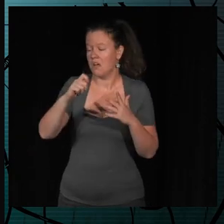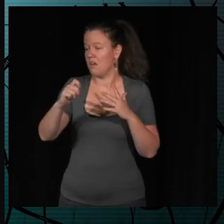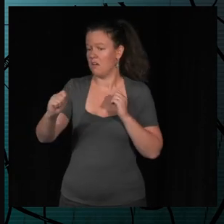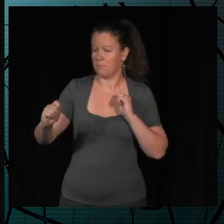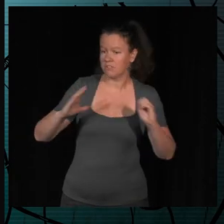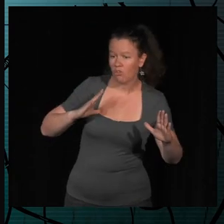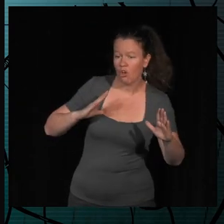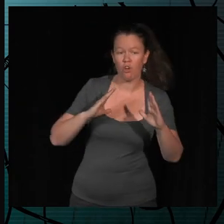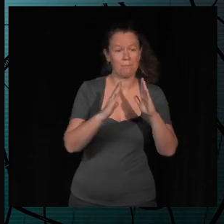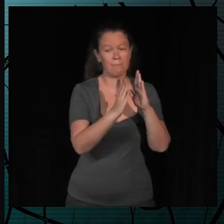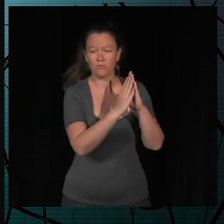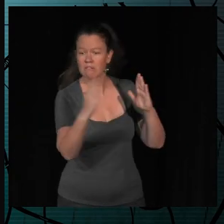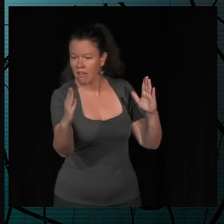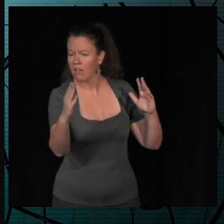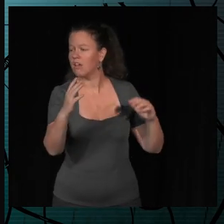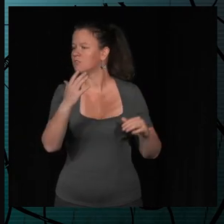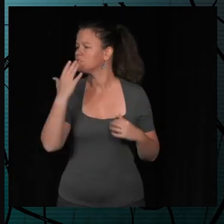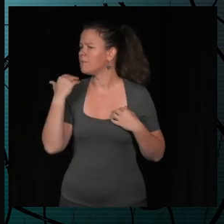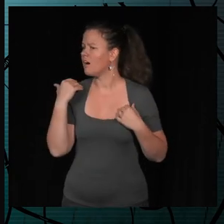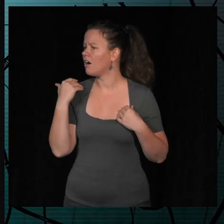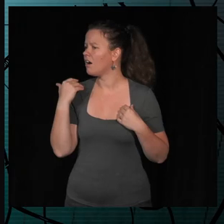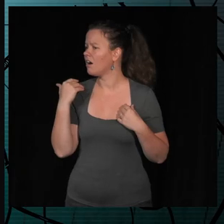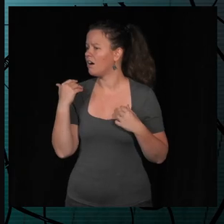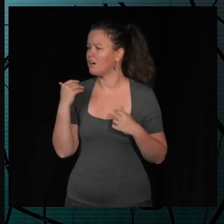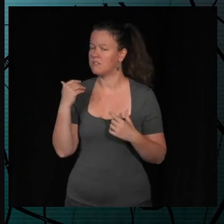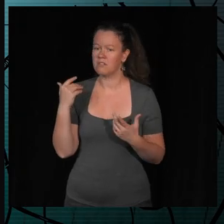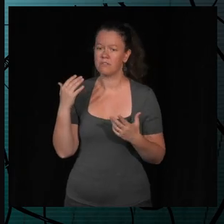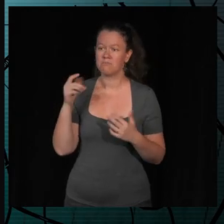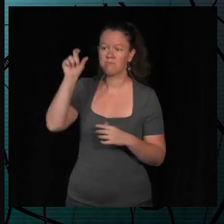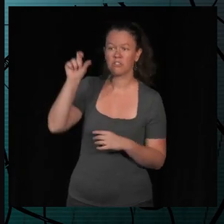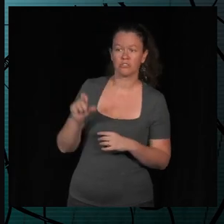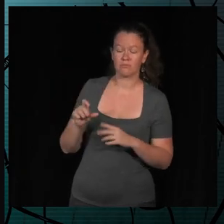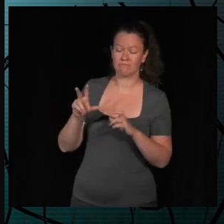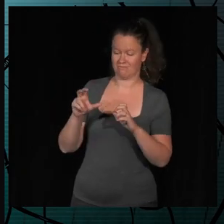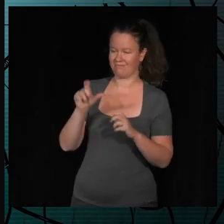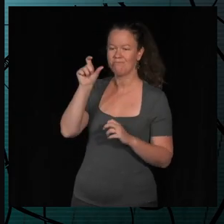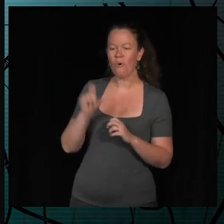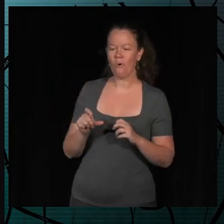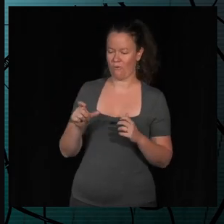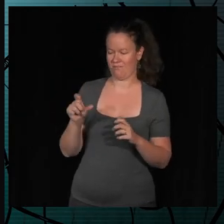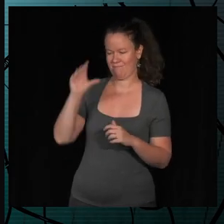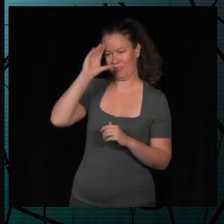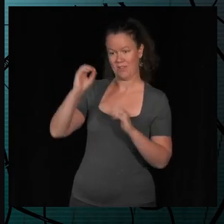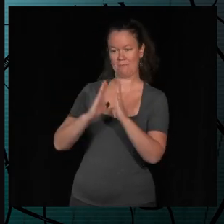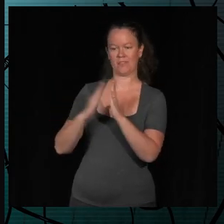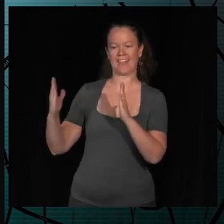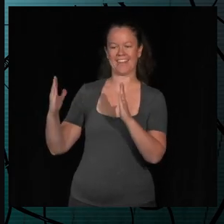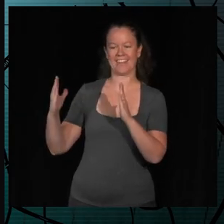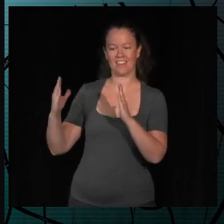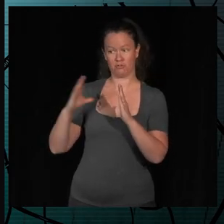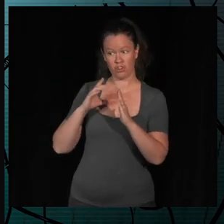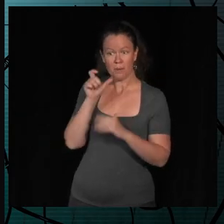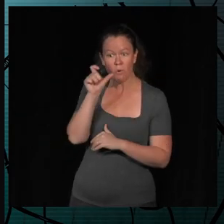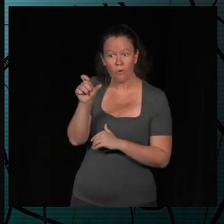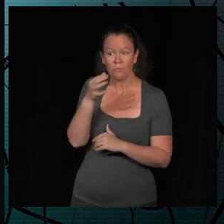bibliothécaire alors je sais pas s'il y a un un mot spécial pour euh les bibliothécaires spécialistes du du